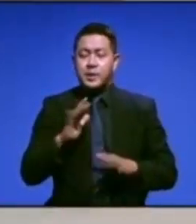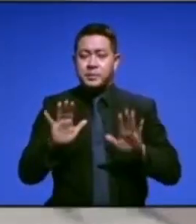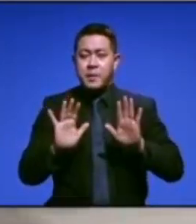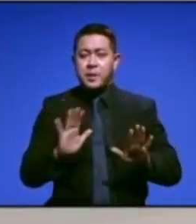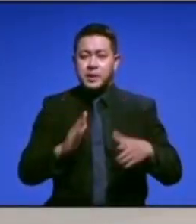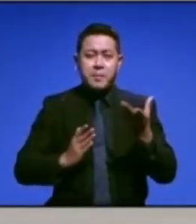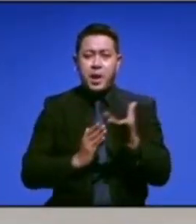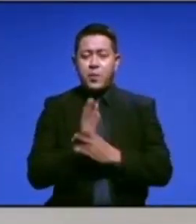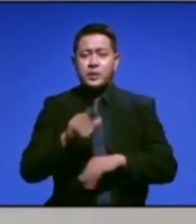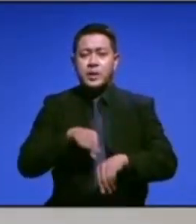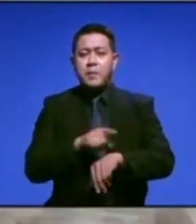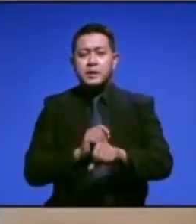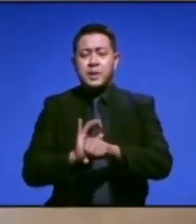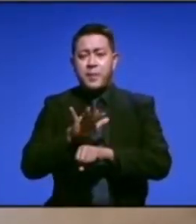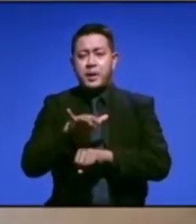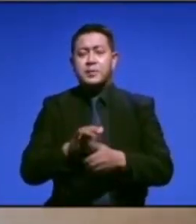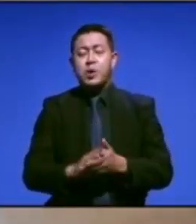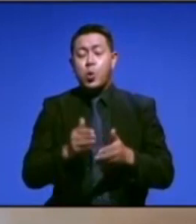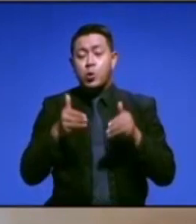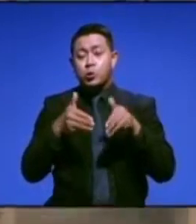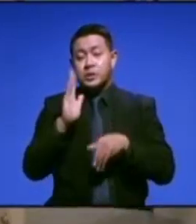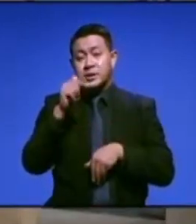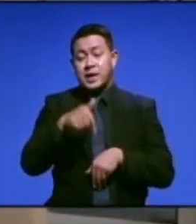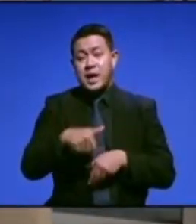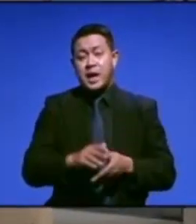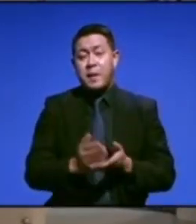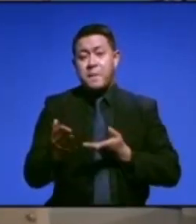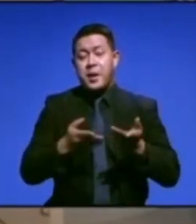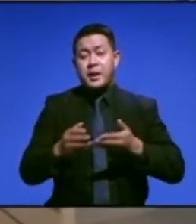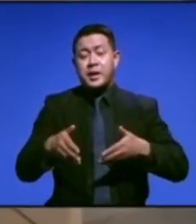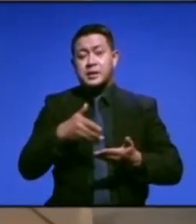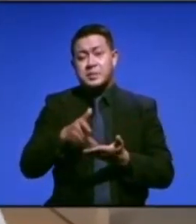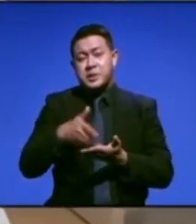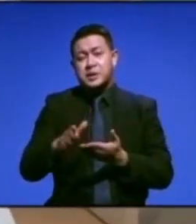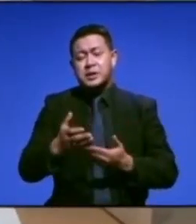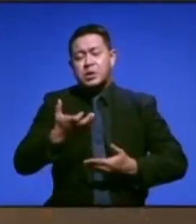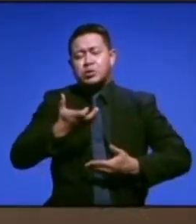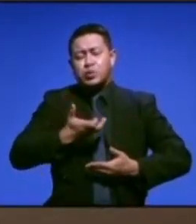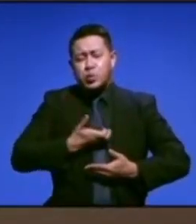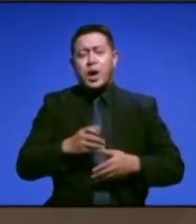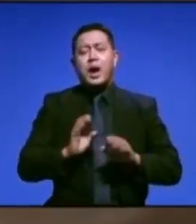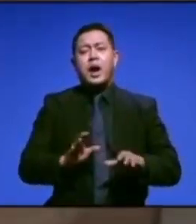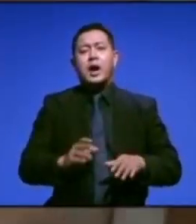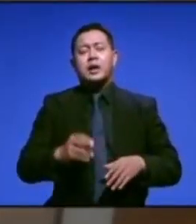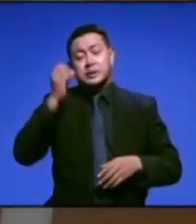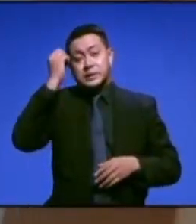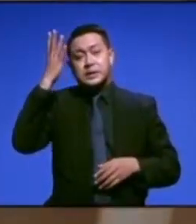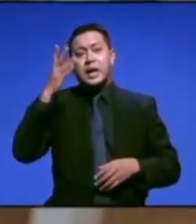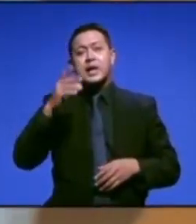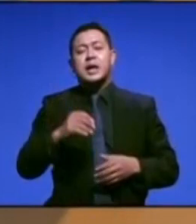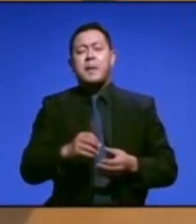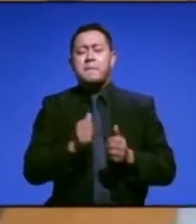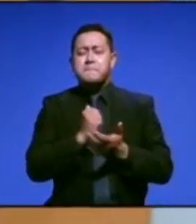bertahan melewati masa pandemi. Terlebih saat ini, layanan kebersihan sangat diminati warga yang sadar